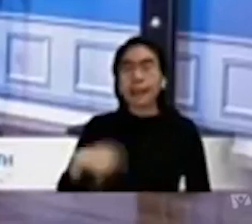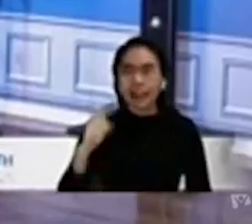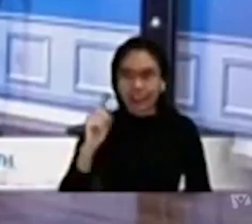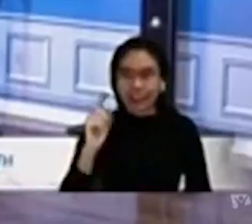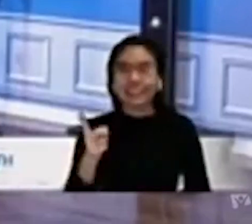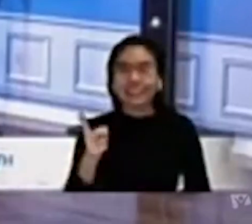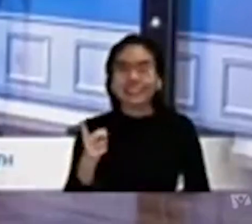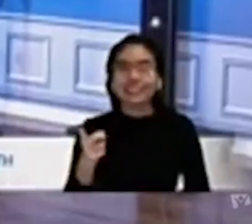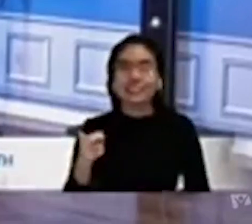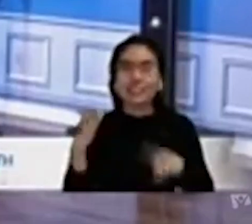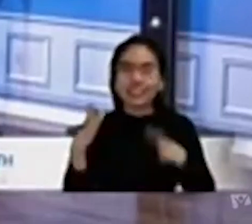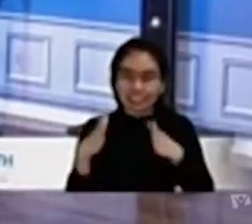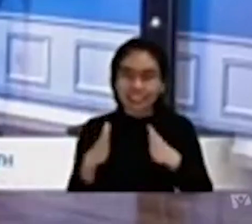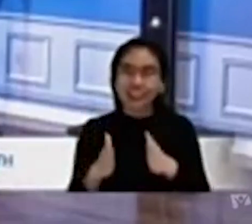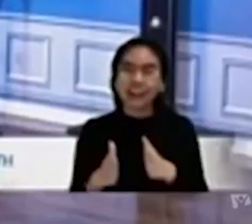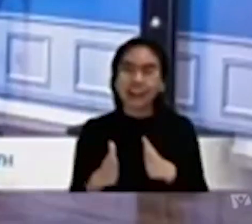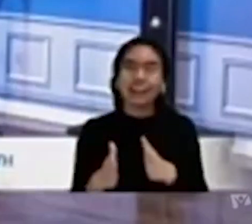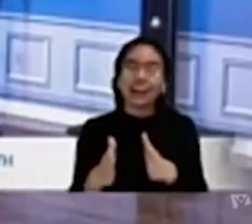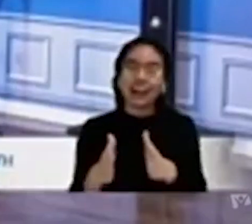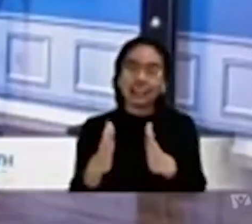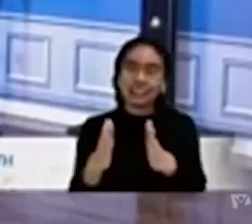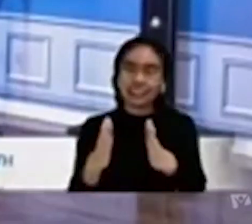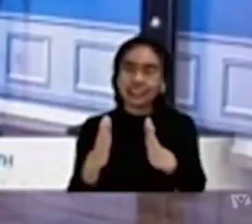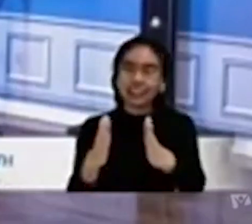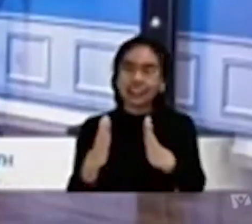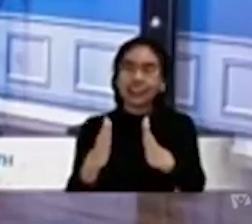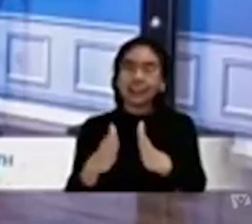Itulah jalan yang